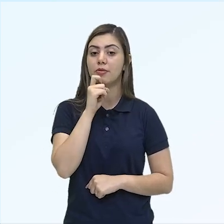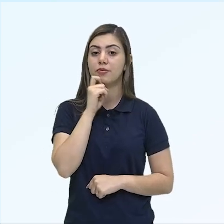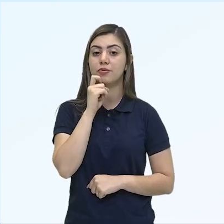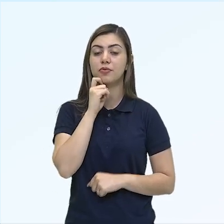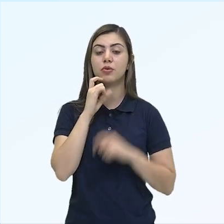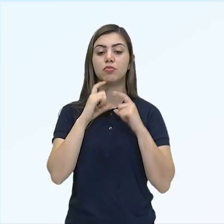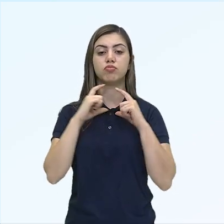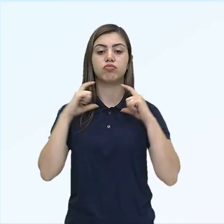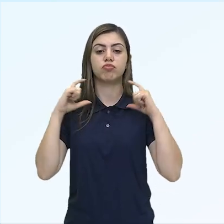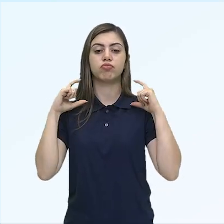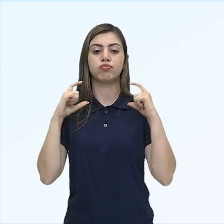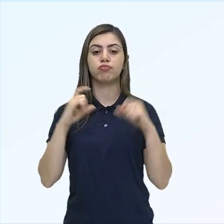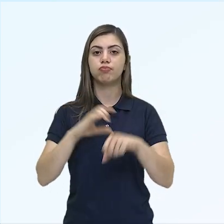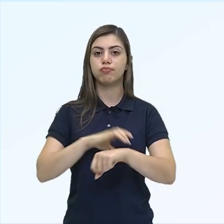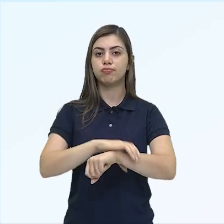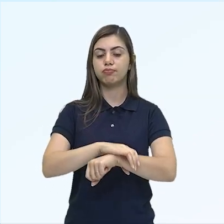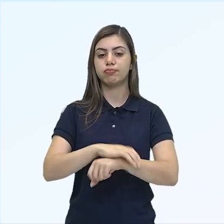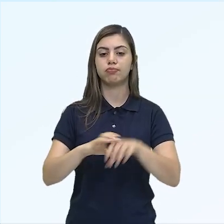Sweater, suéter.